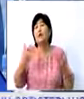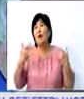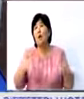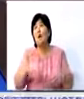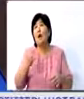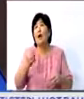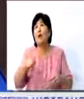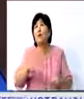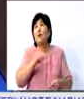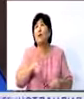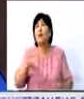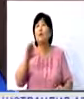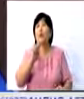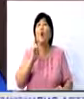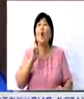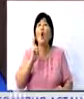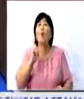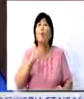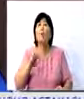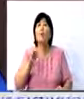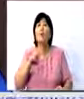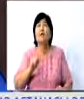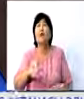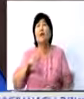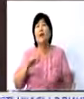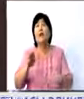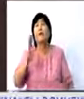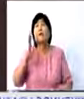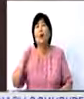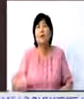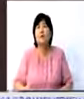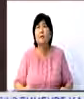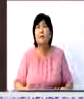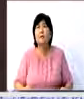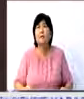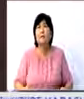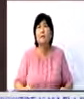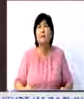Ал енді бұл қызметті Сәуле Құлымбетов атқаратын болады. Тажмұрат Әлжан, Талғат Сыдықов, Төрхан Қожахметов, Қызылорда телеарнасы.